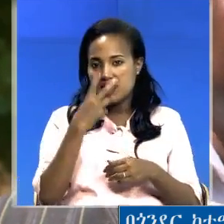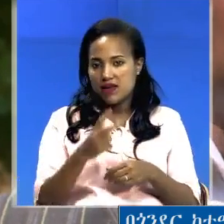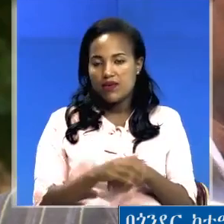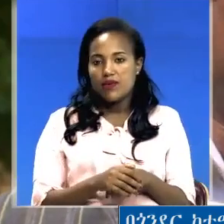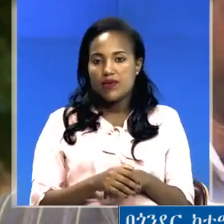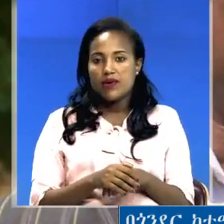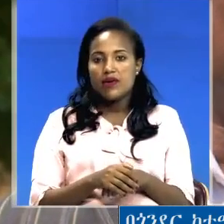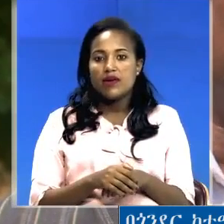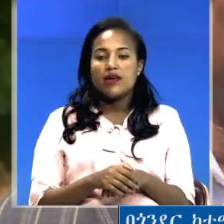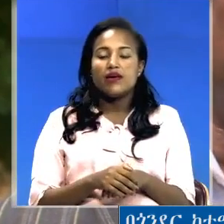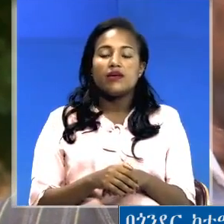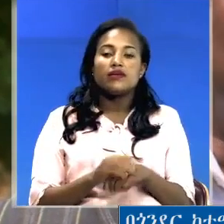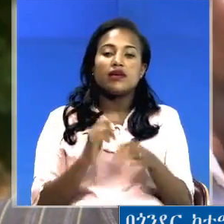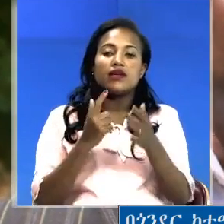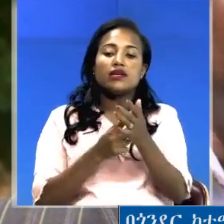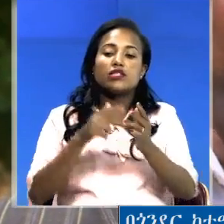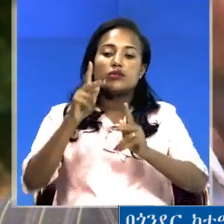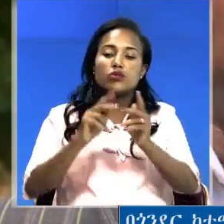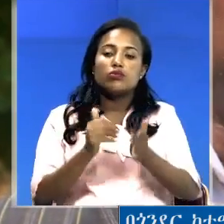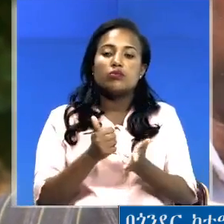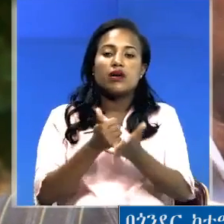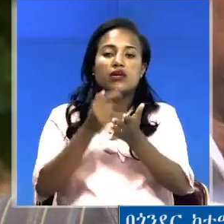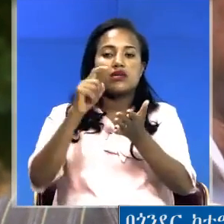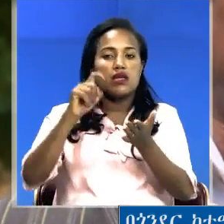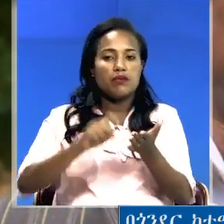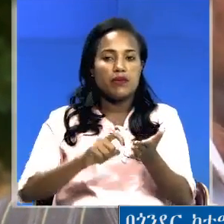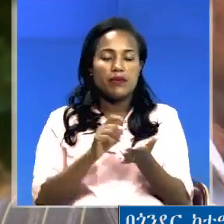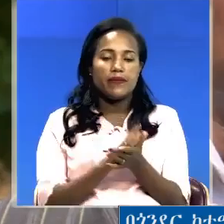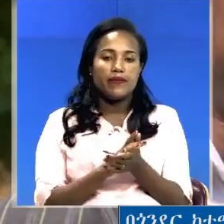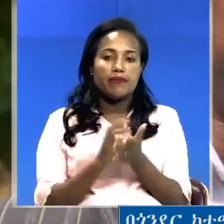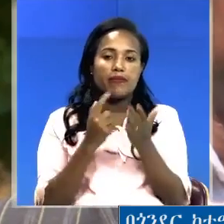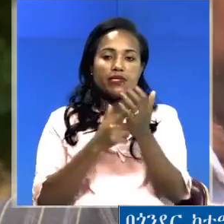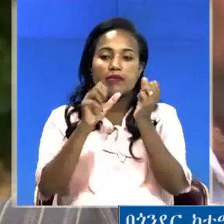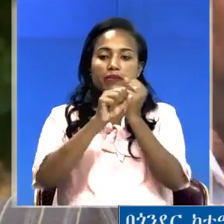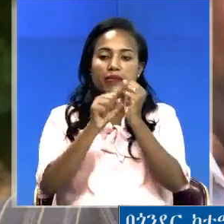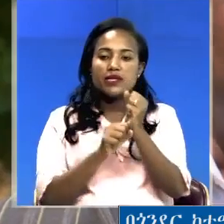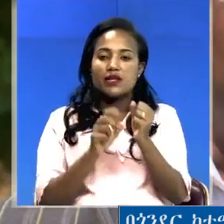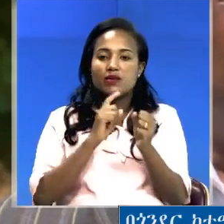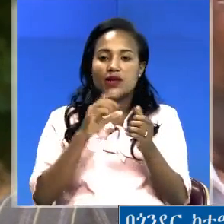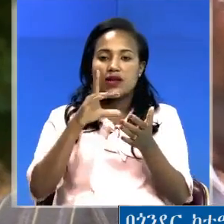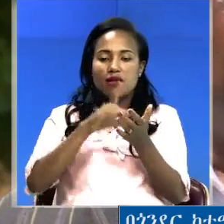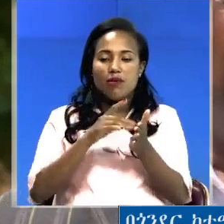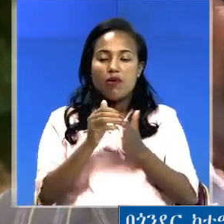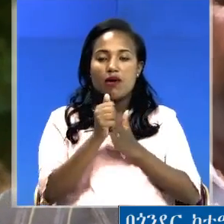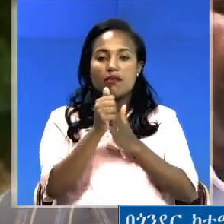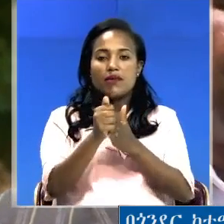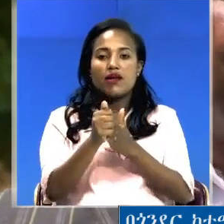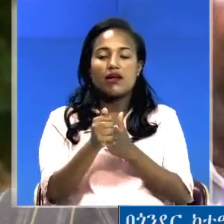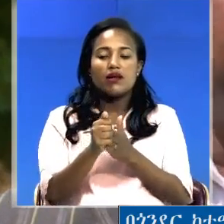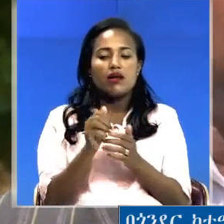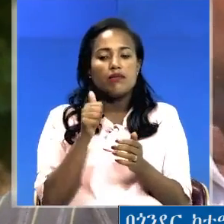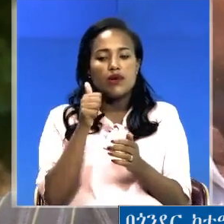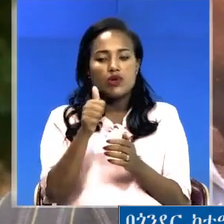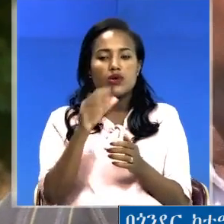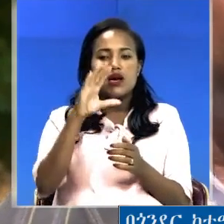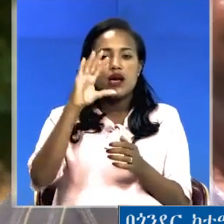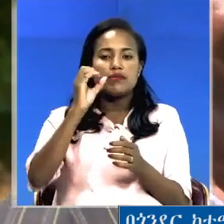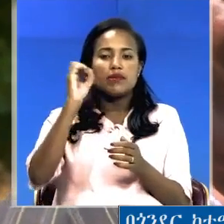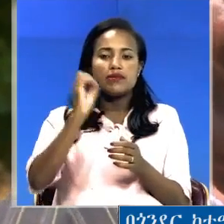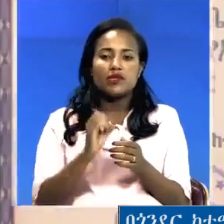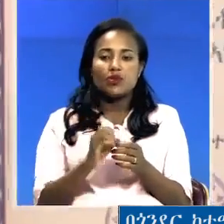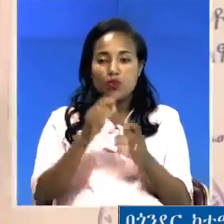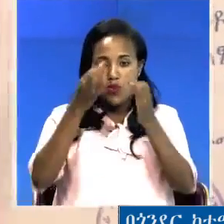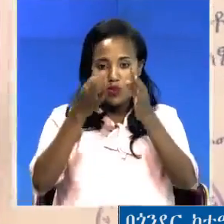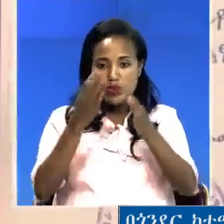በጠጠር ይደግፋል ነውና ህዝቡ እንዲያግዘን እያደረግን ያለ ነው። በዚህ መሰረት ነው እንግዲህ የከተማው አመራር በራሱ 50% ወስኖ ወደ ህዝቡ የገባው።